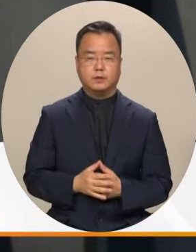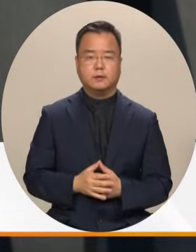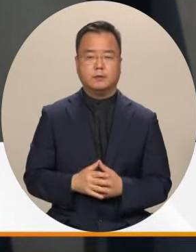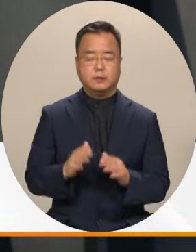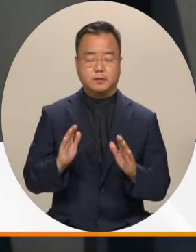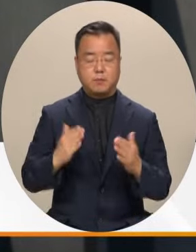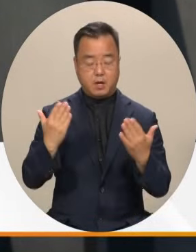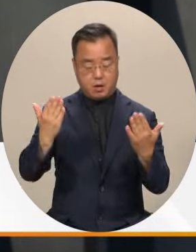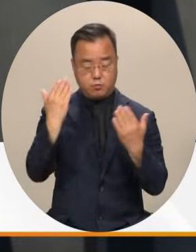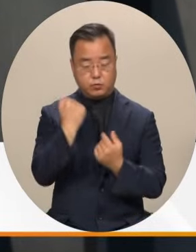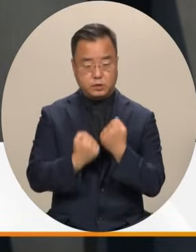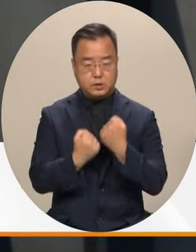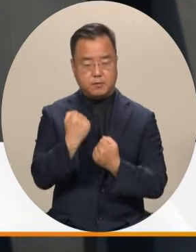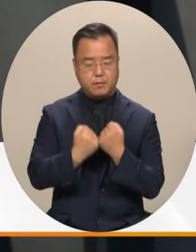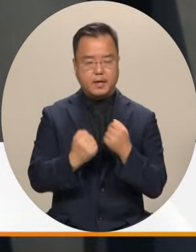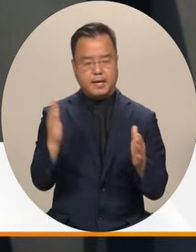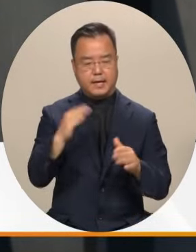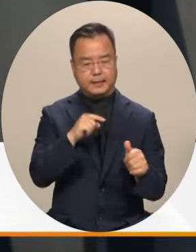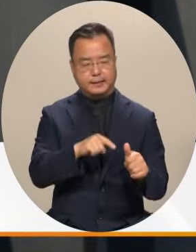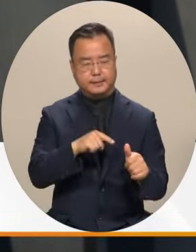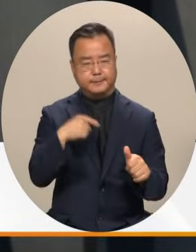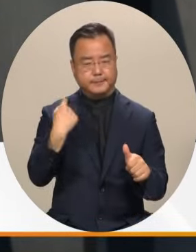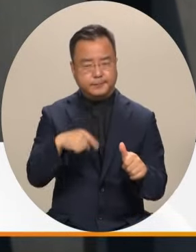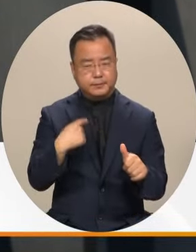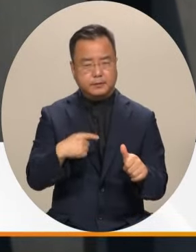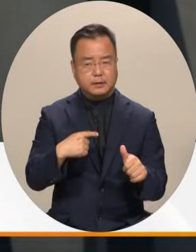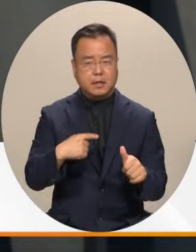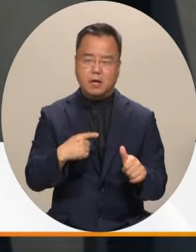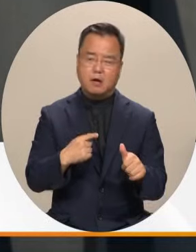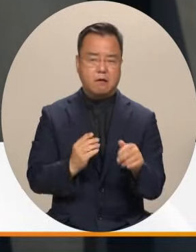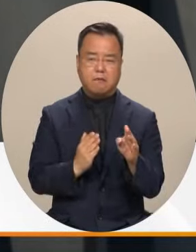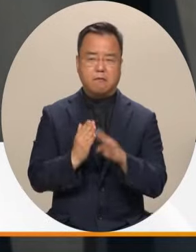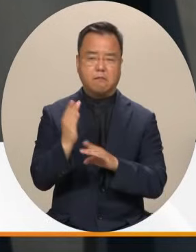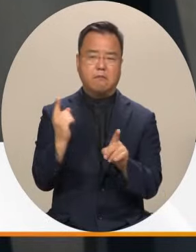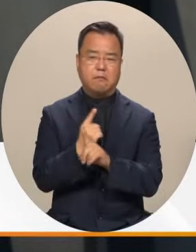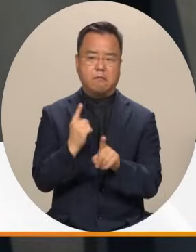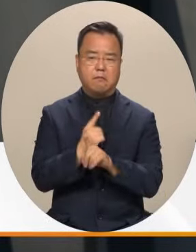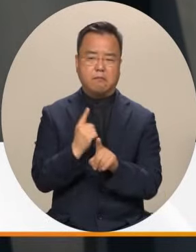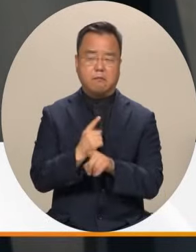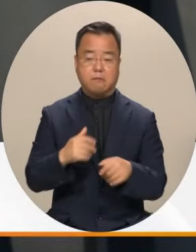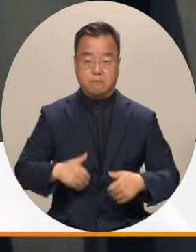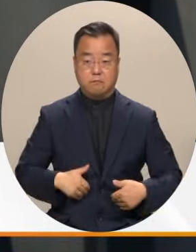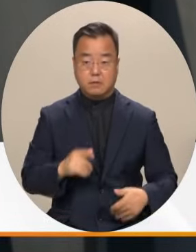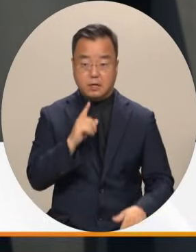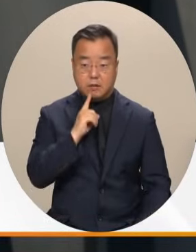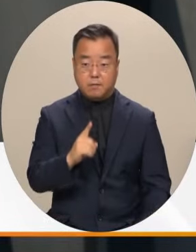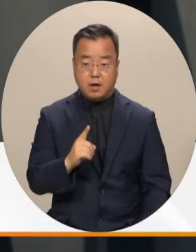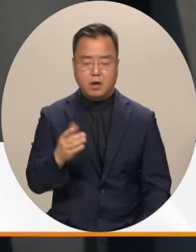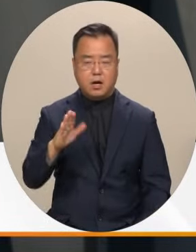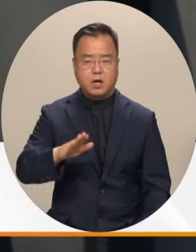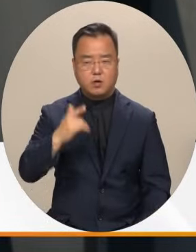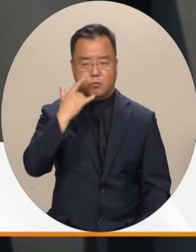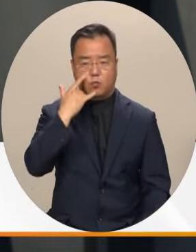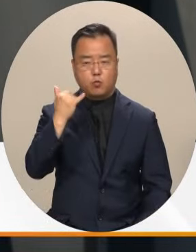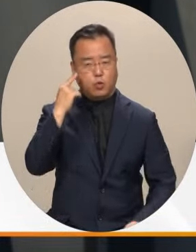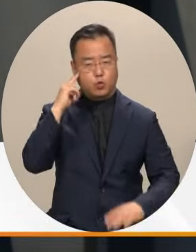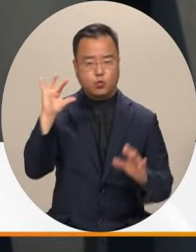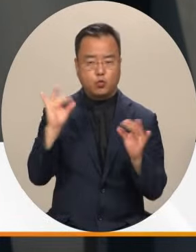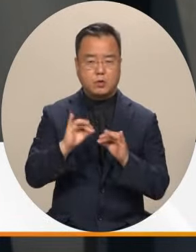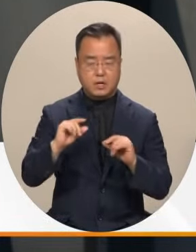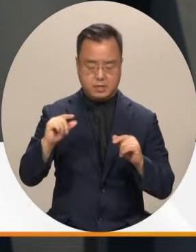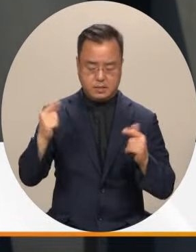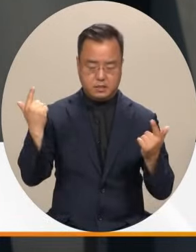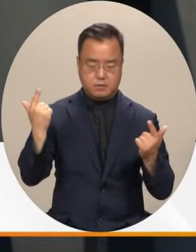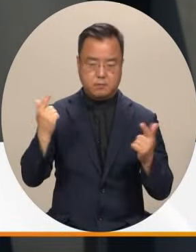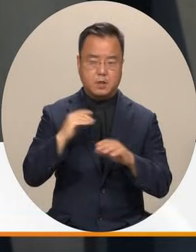측은이 학생이 훈육을 넘어서 치료가 필요한 상태로 보고 있는데요 학부모에 동의가 없어서 별다른 후속 지원도 할 수